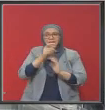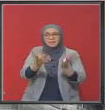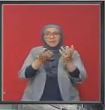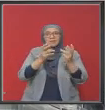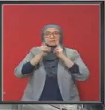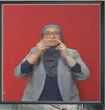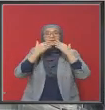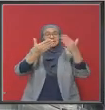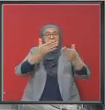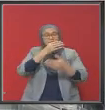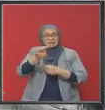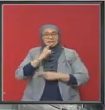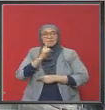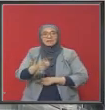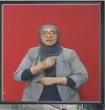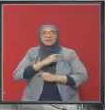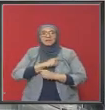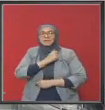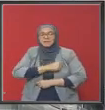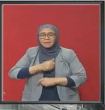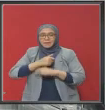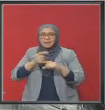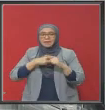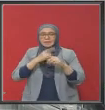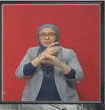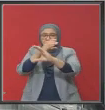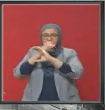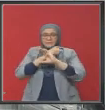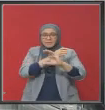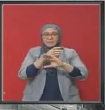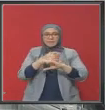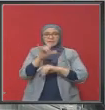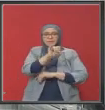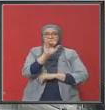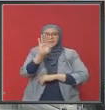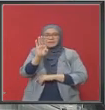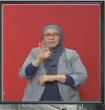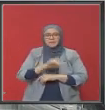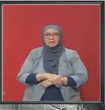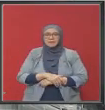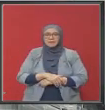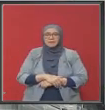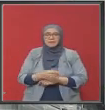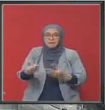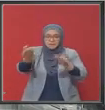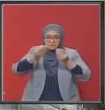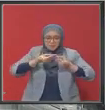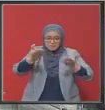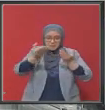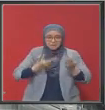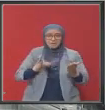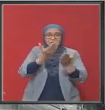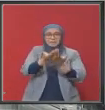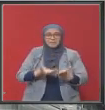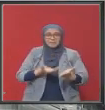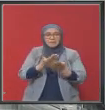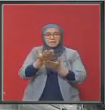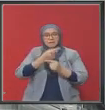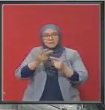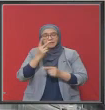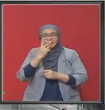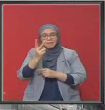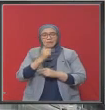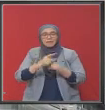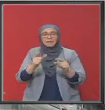menghargai keprihatinan 23 orang ahli yang berhormat dalam memberikan pandangan dan saranan membanned smashes sesi